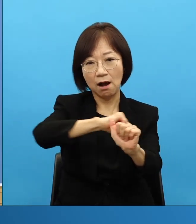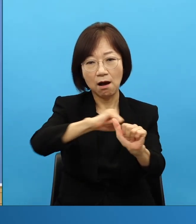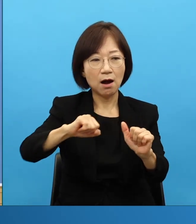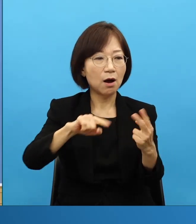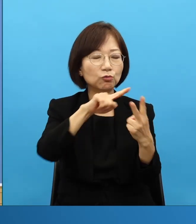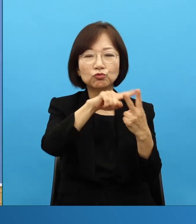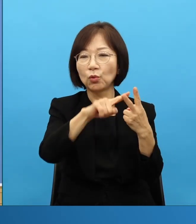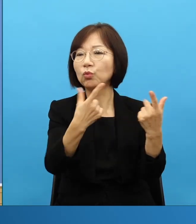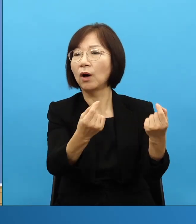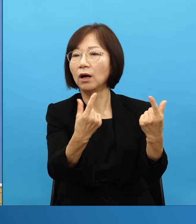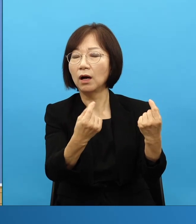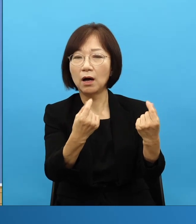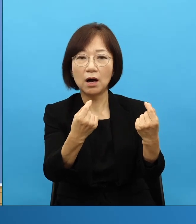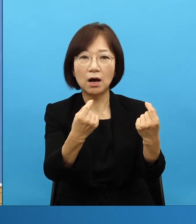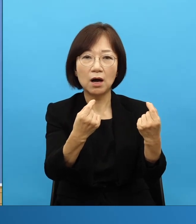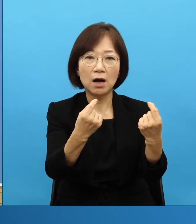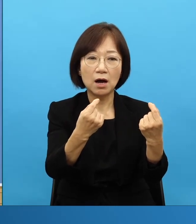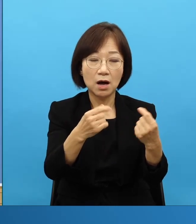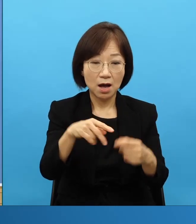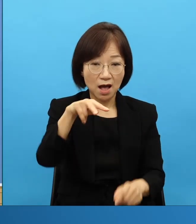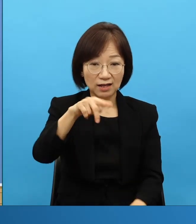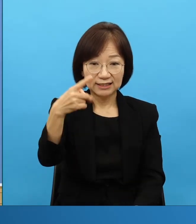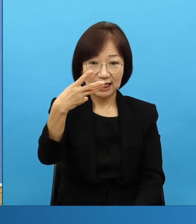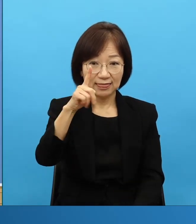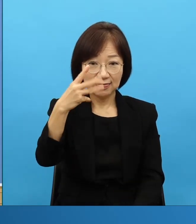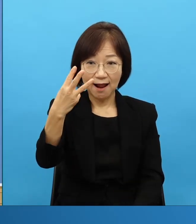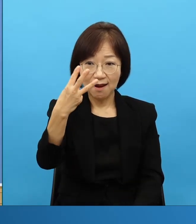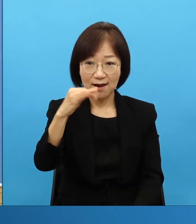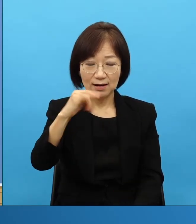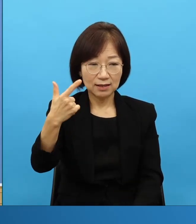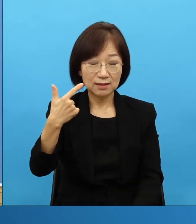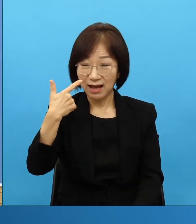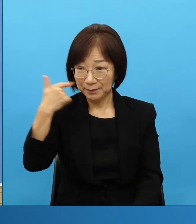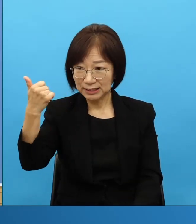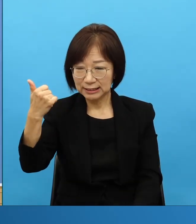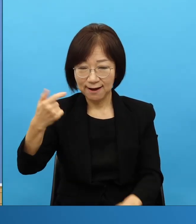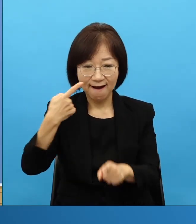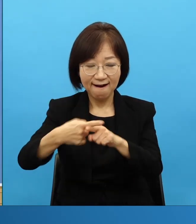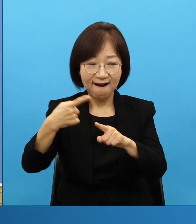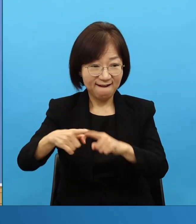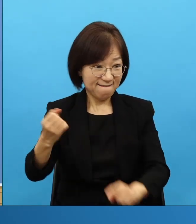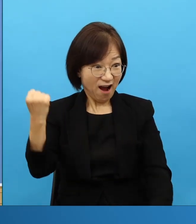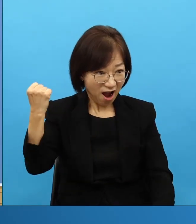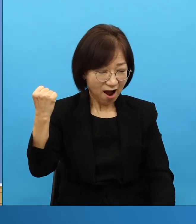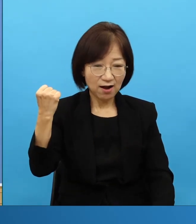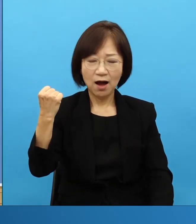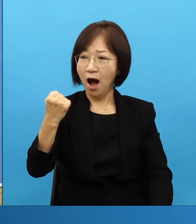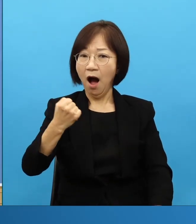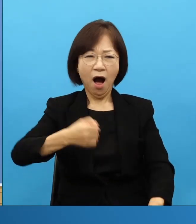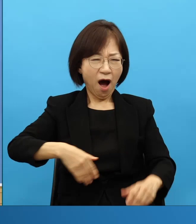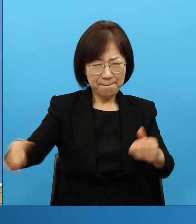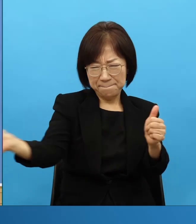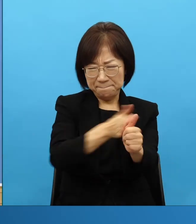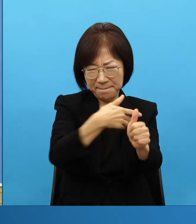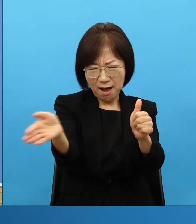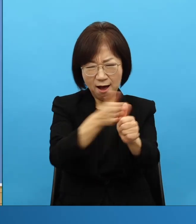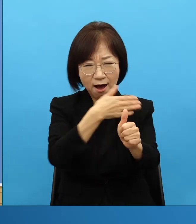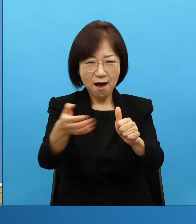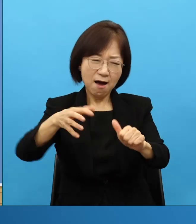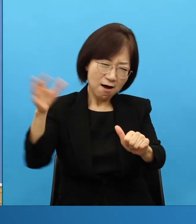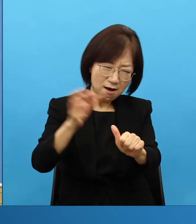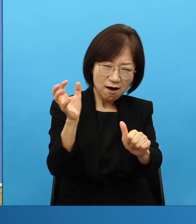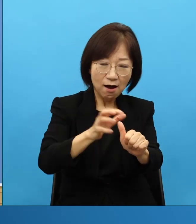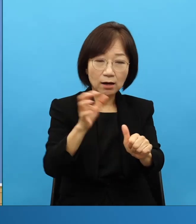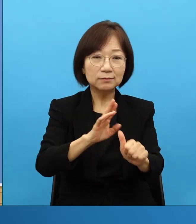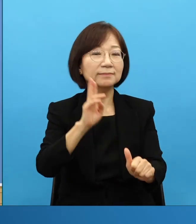their fathers. 스탈린은 막 칼을 들 정도로 이 분노하고 맞았대요. It was to the point where he was beaten up by his father so much that he would